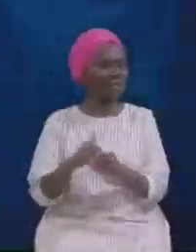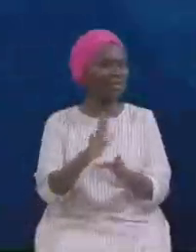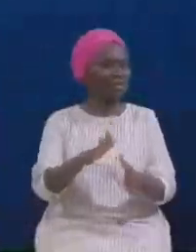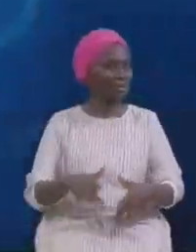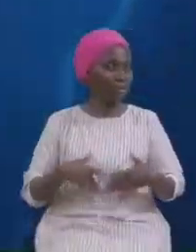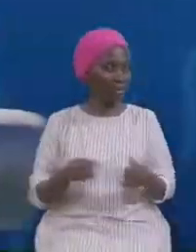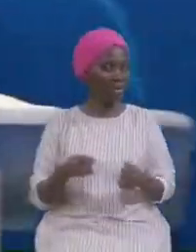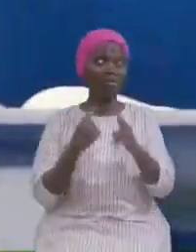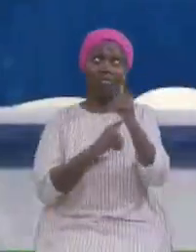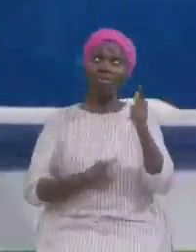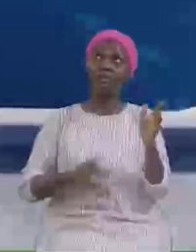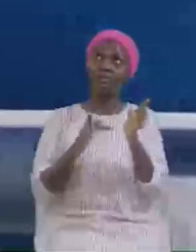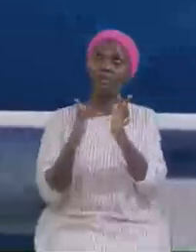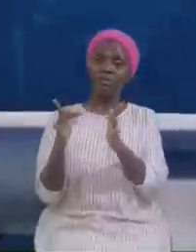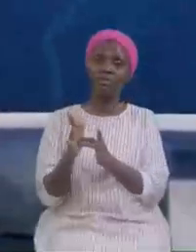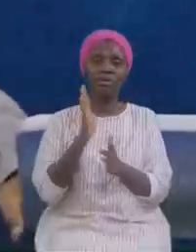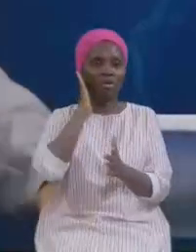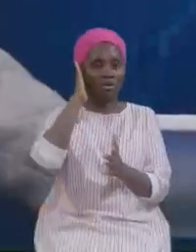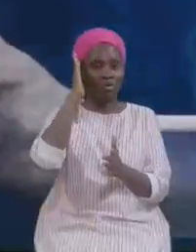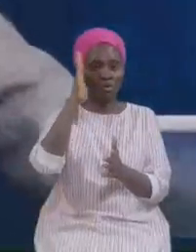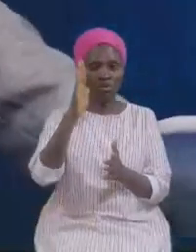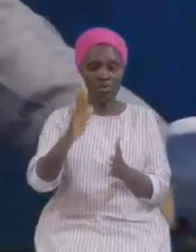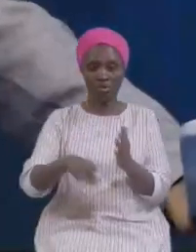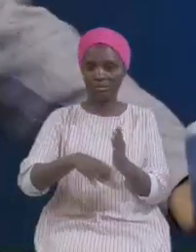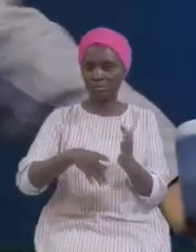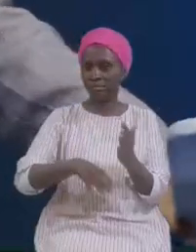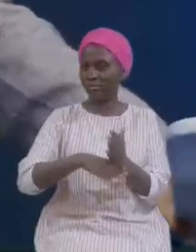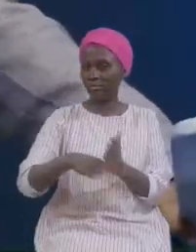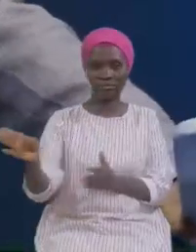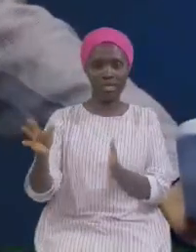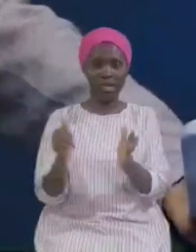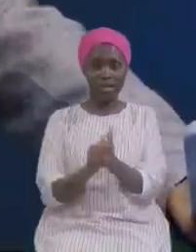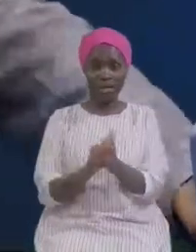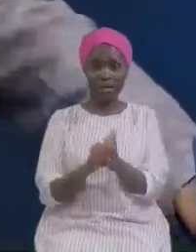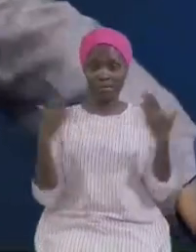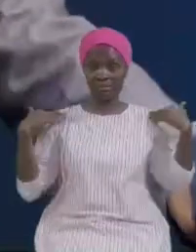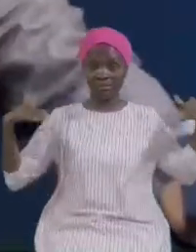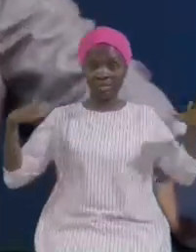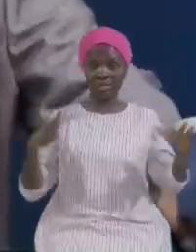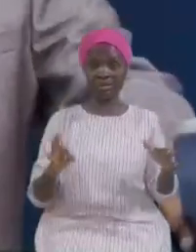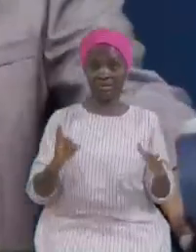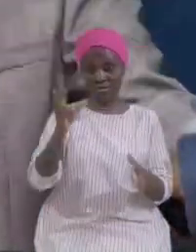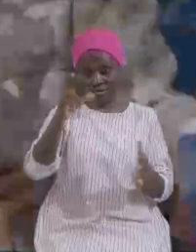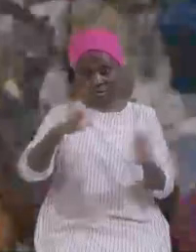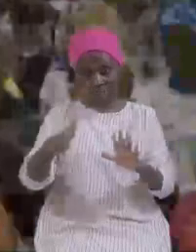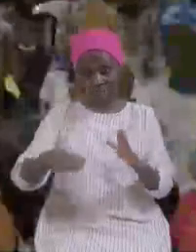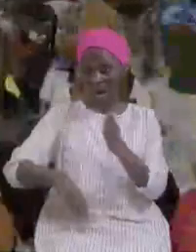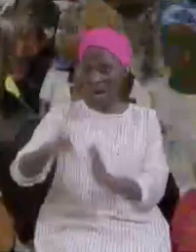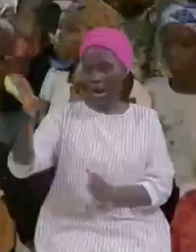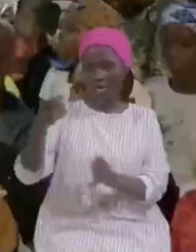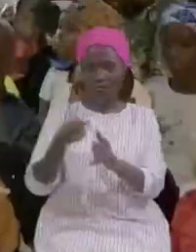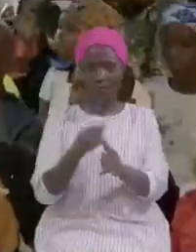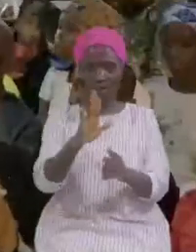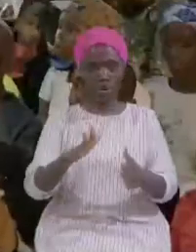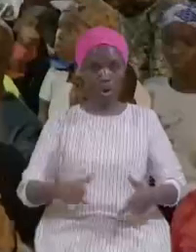vie, le Seigneur Jésus va chasser ce messager de mort de ta vie au nom